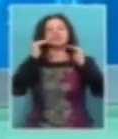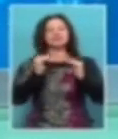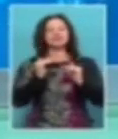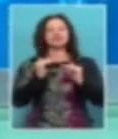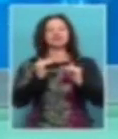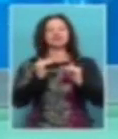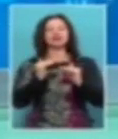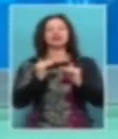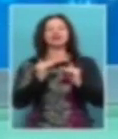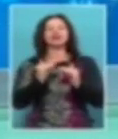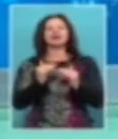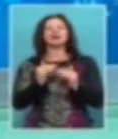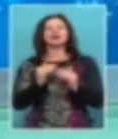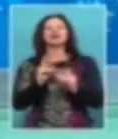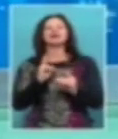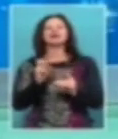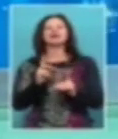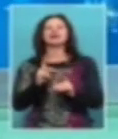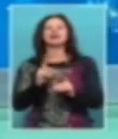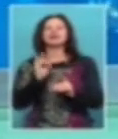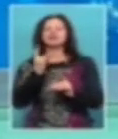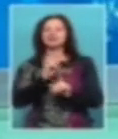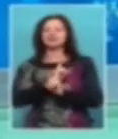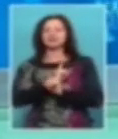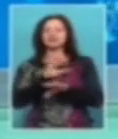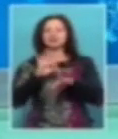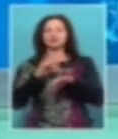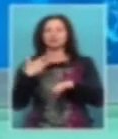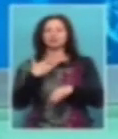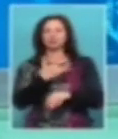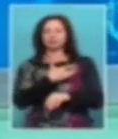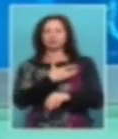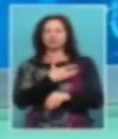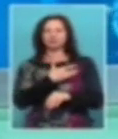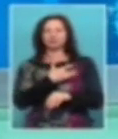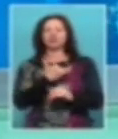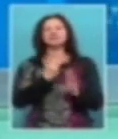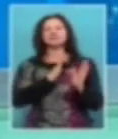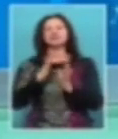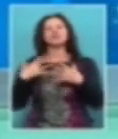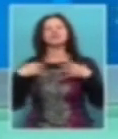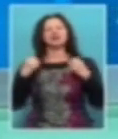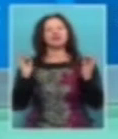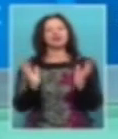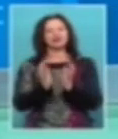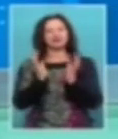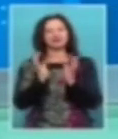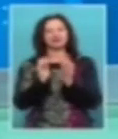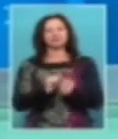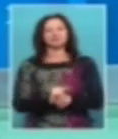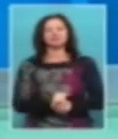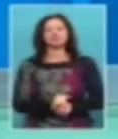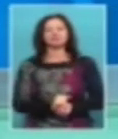денсаулық сақтау басқармасының басшысы Вячеслав Дудник осылай деді. Ол өткен жылы атқарылған жұмыстарға тоқталып, алдағы жоспарларды